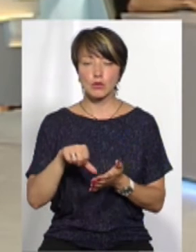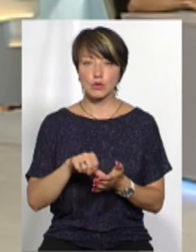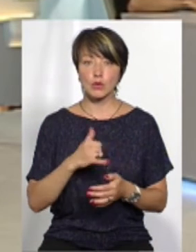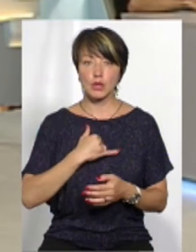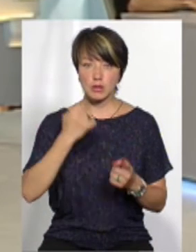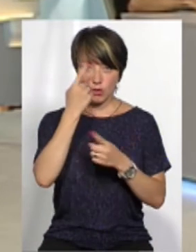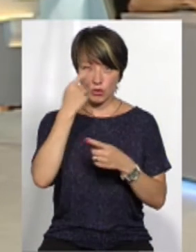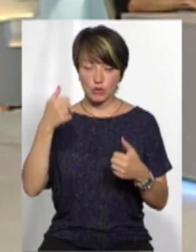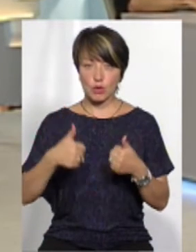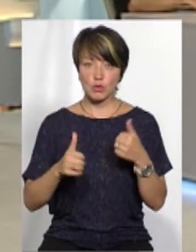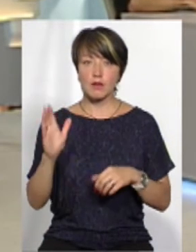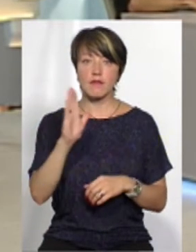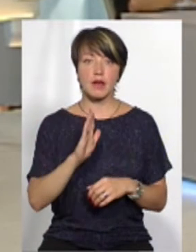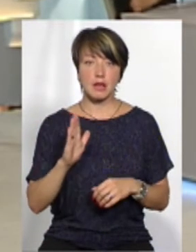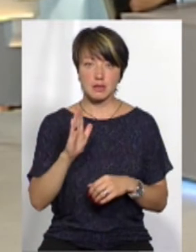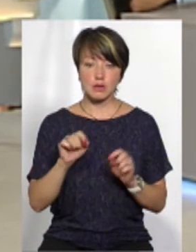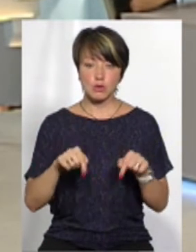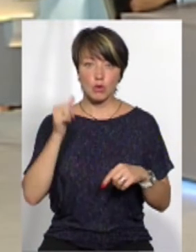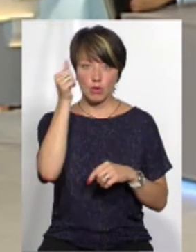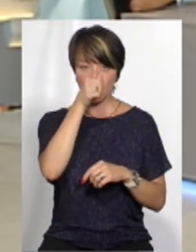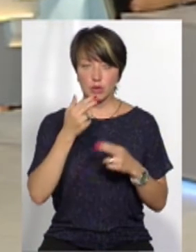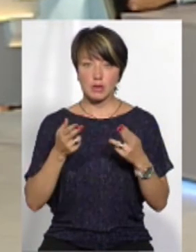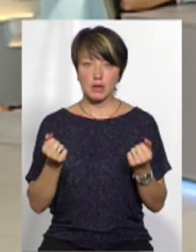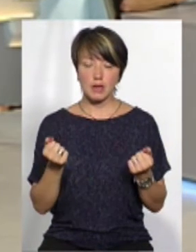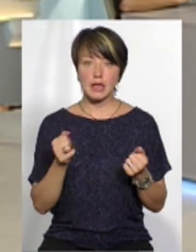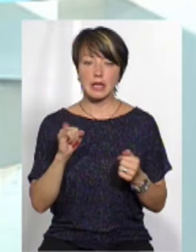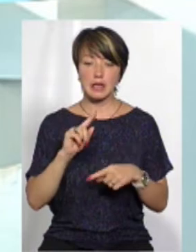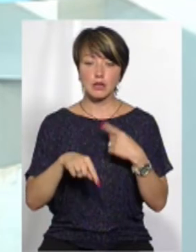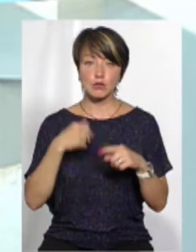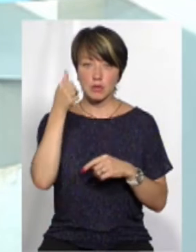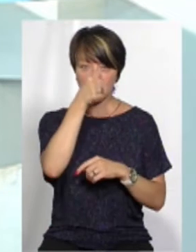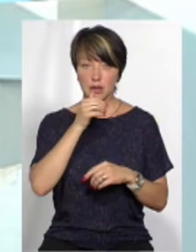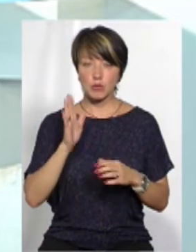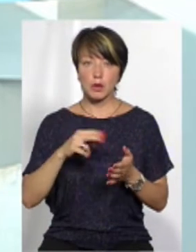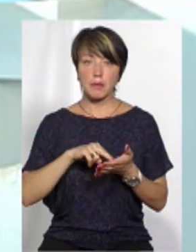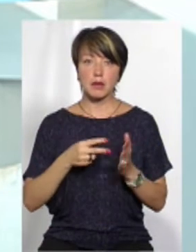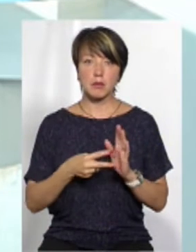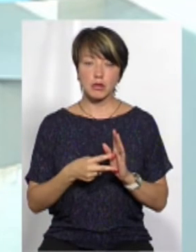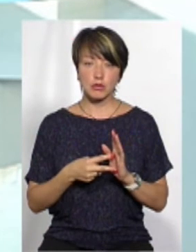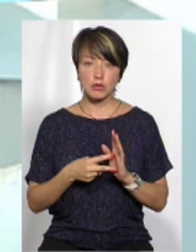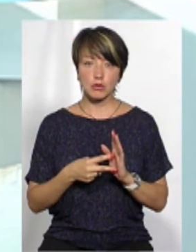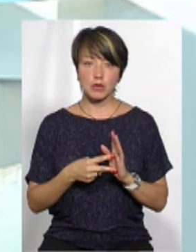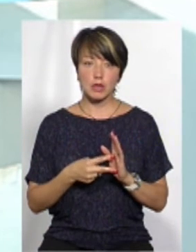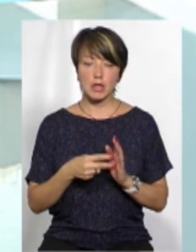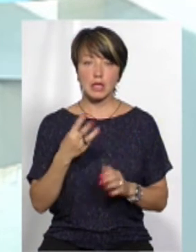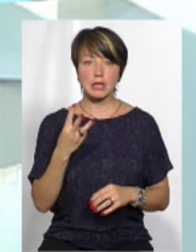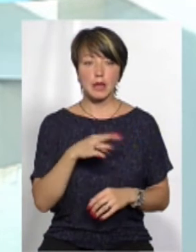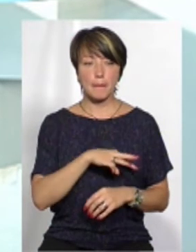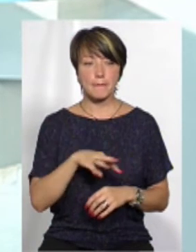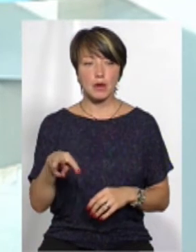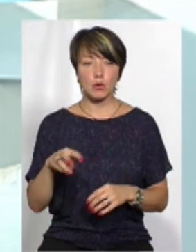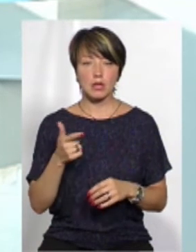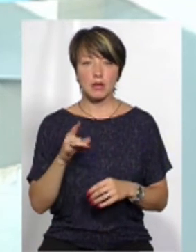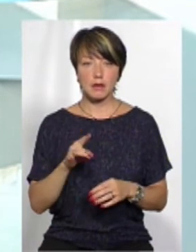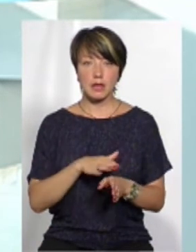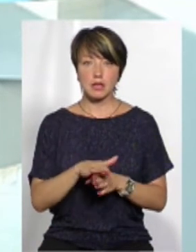буде оголошено конкурс у вересні. Ми вже плануємо. Цього року? Так, цього року. Угу. І на наступний рік буде передбачено 3 мільйони гривень на